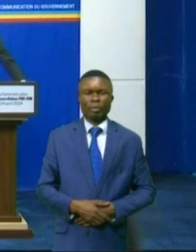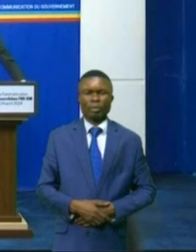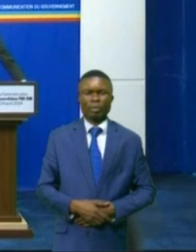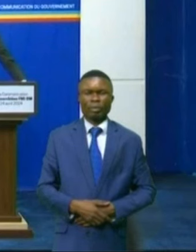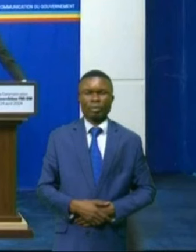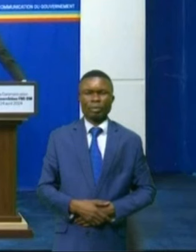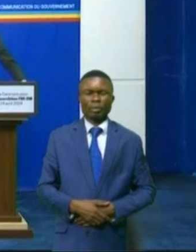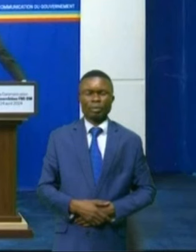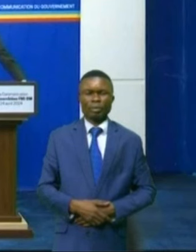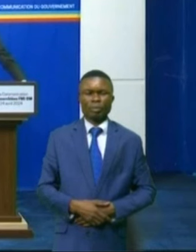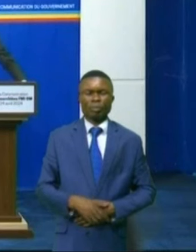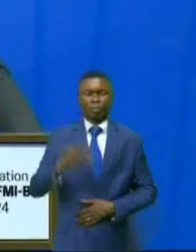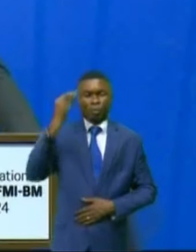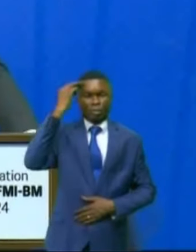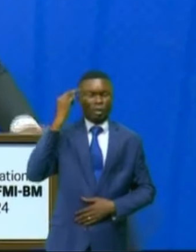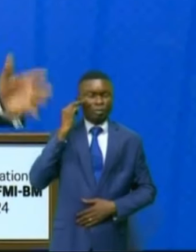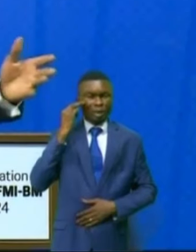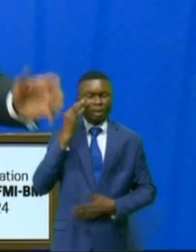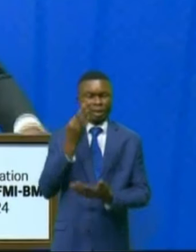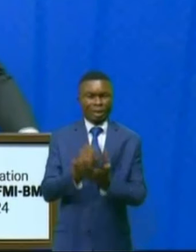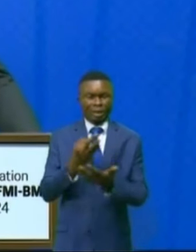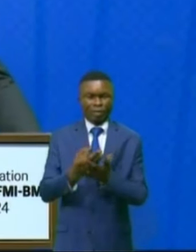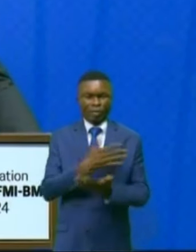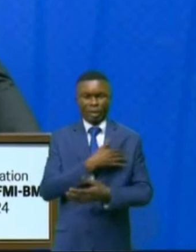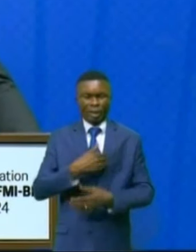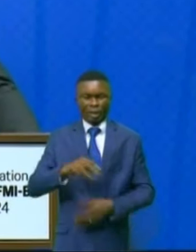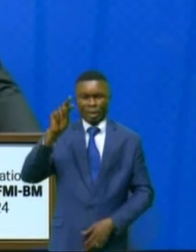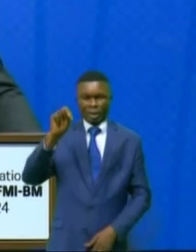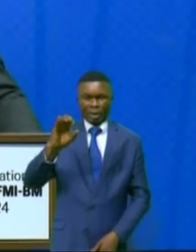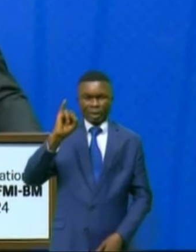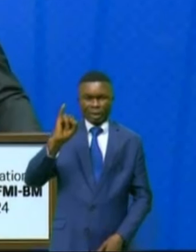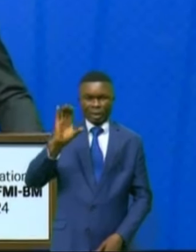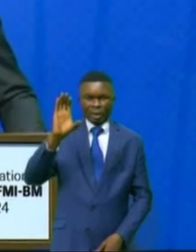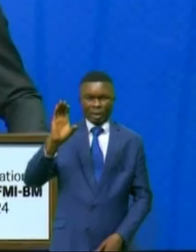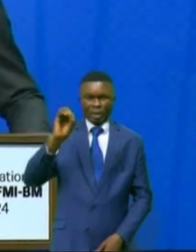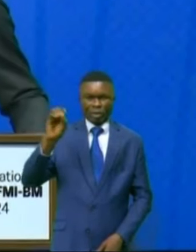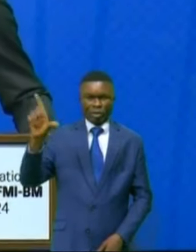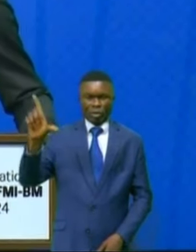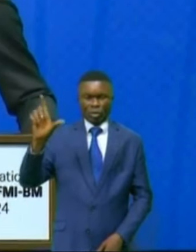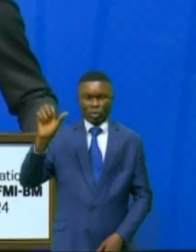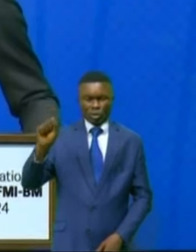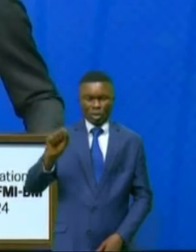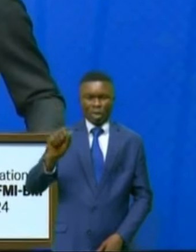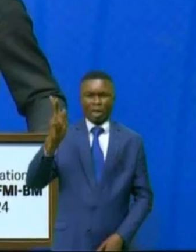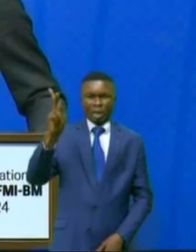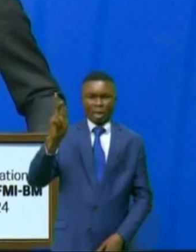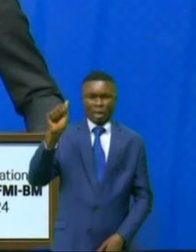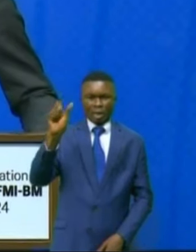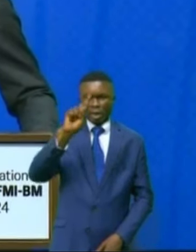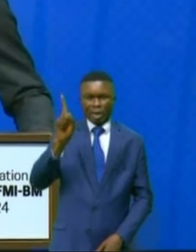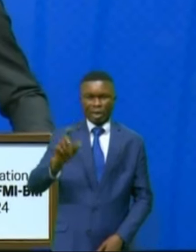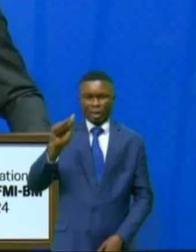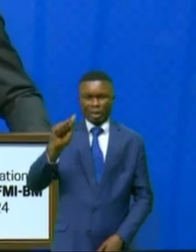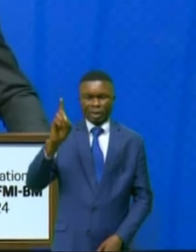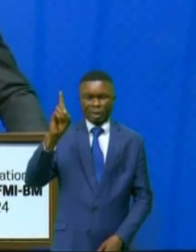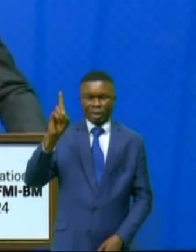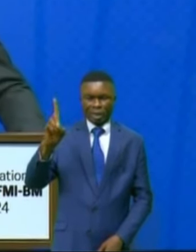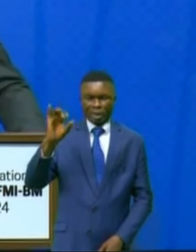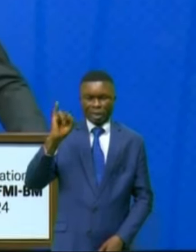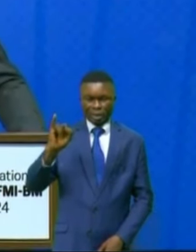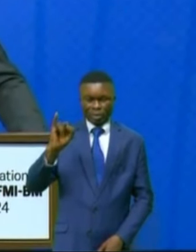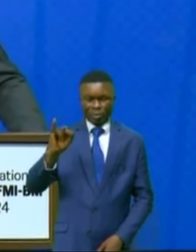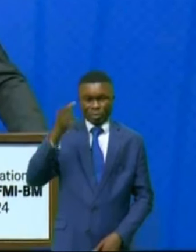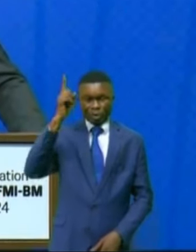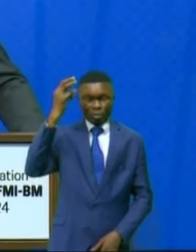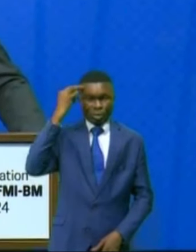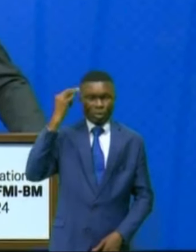de redevabilité. Ça, c'est parmi justement les derniers exercices de la primature dirigée par le Premier